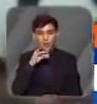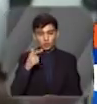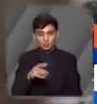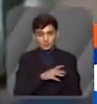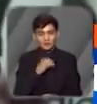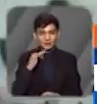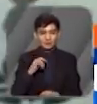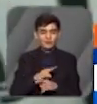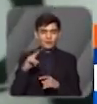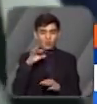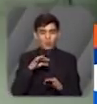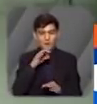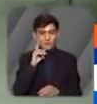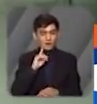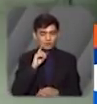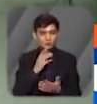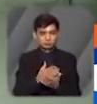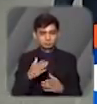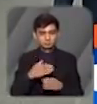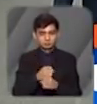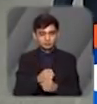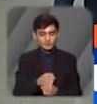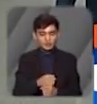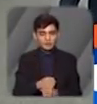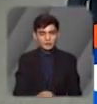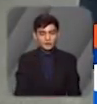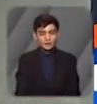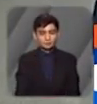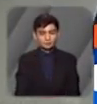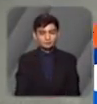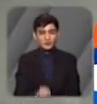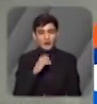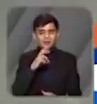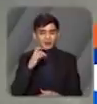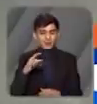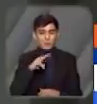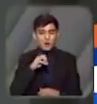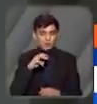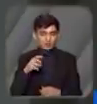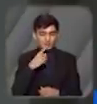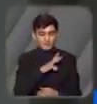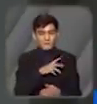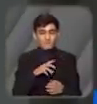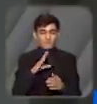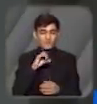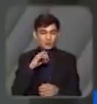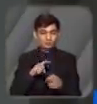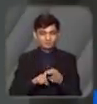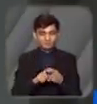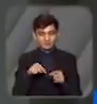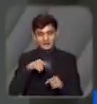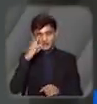әзірше тұрақты әуе рейстері ғана қысқартылып отыр. Асқар Мәмин қазіргі уақытта Қазақстанда вирус жұқтырған адам жоқ